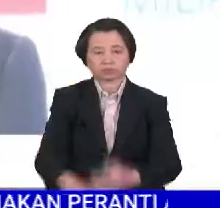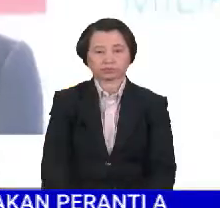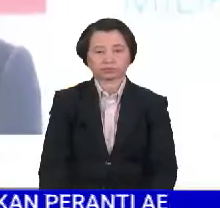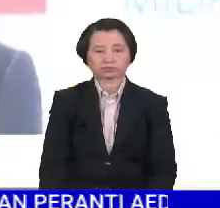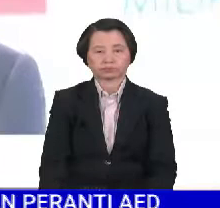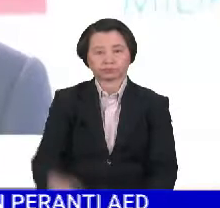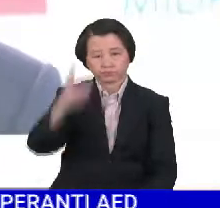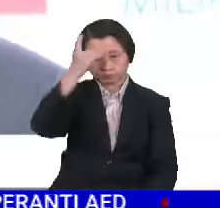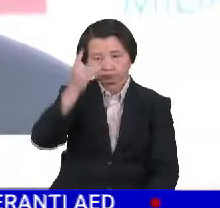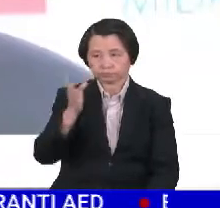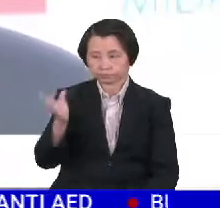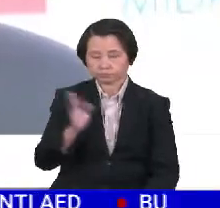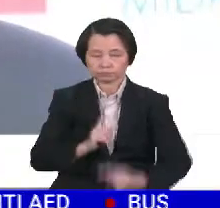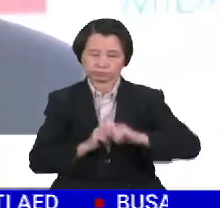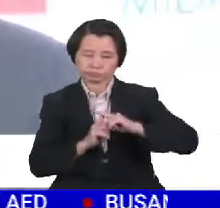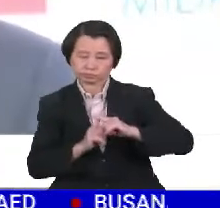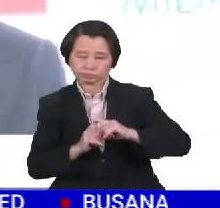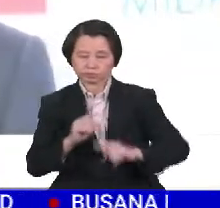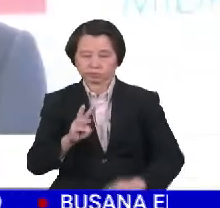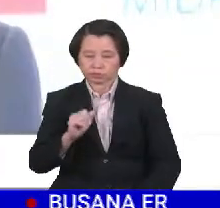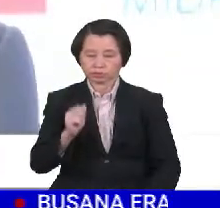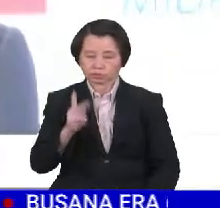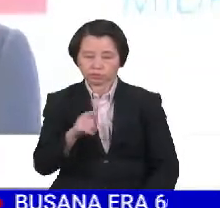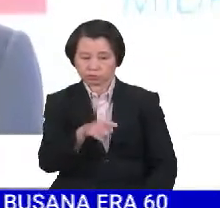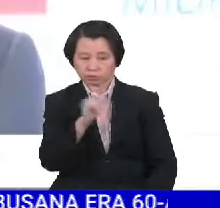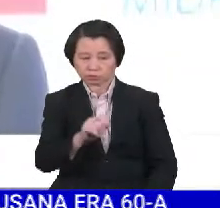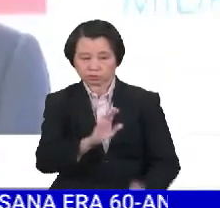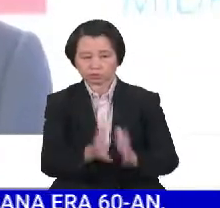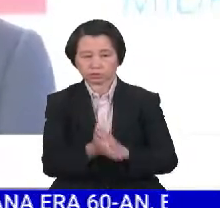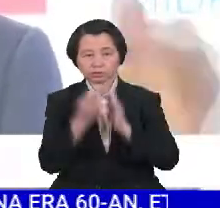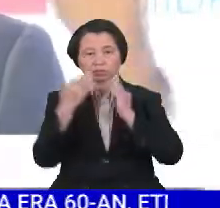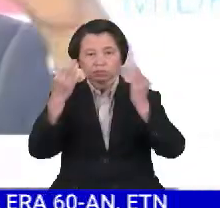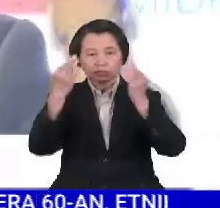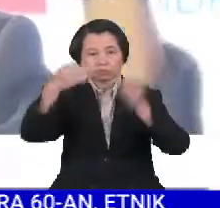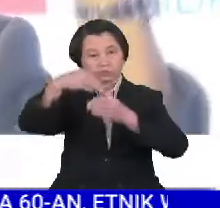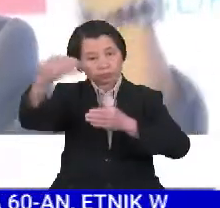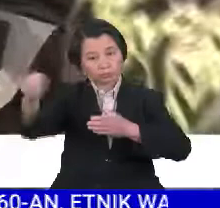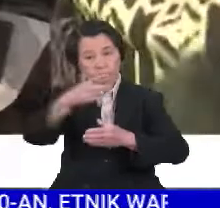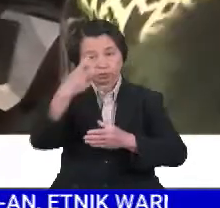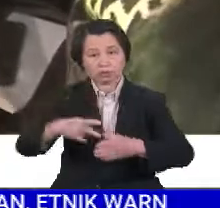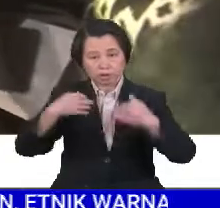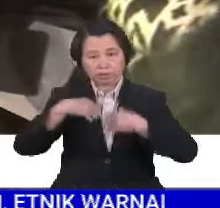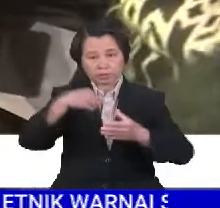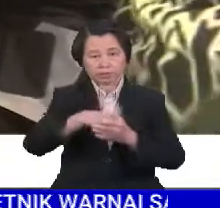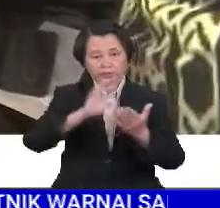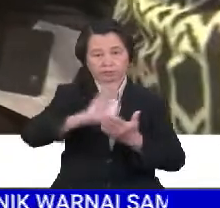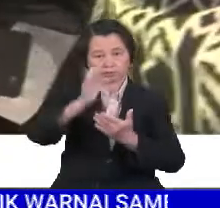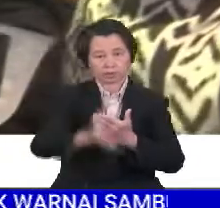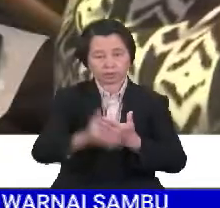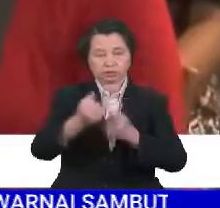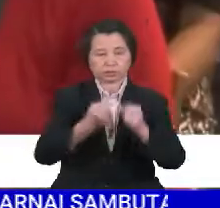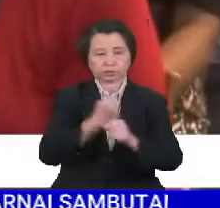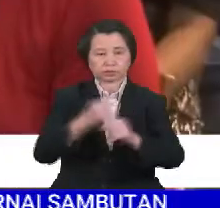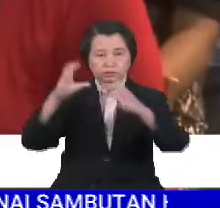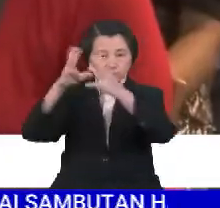Datuk seekor rem optimis Dhabi UEA berpotensi menjadi terkenal di luar kucing dan mampu berada dalam kalender pelancongan